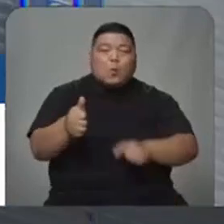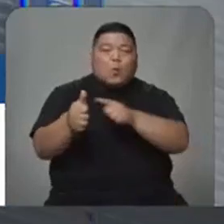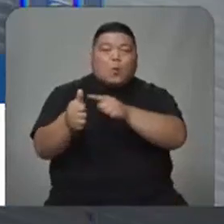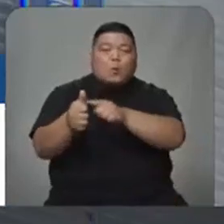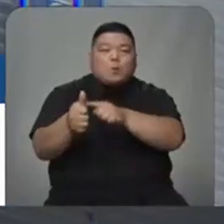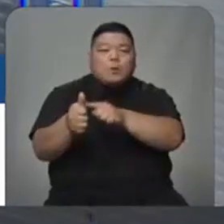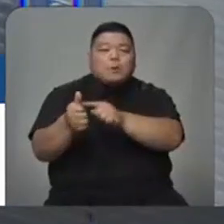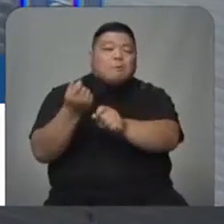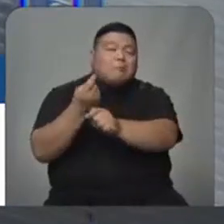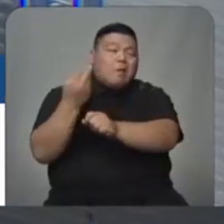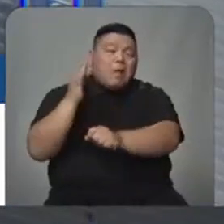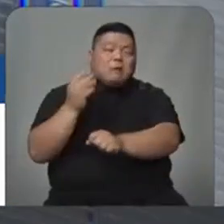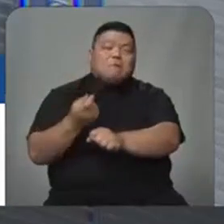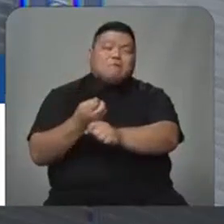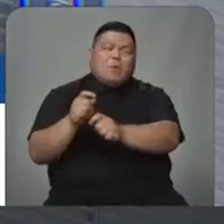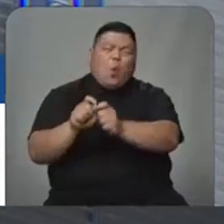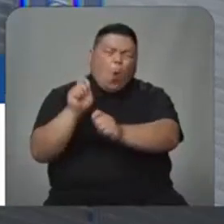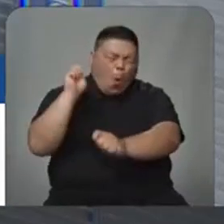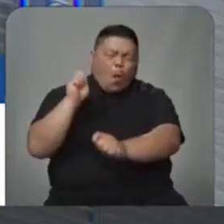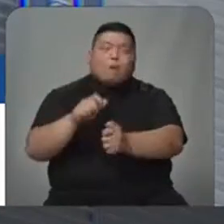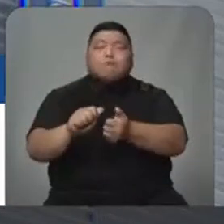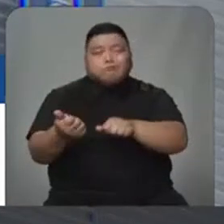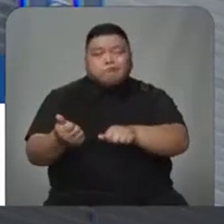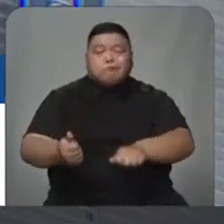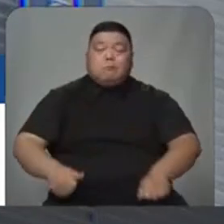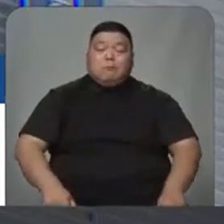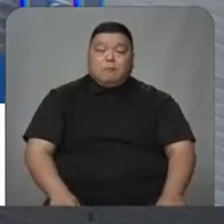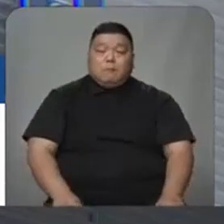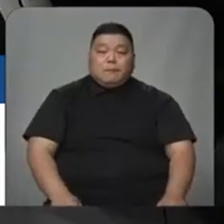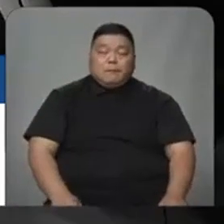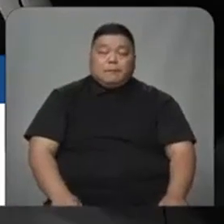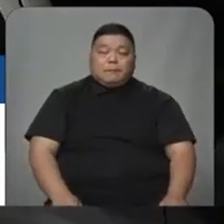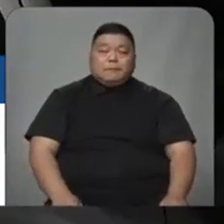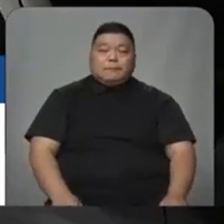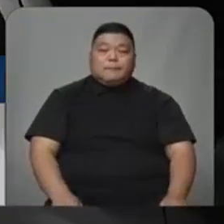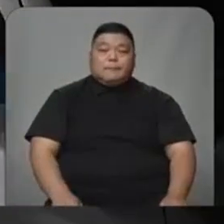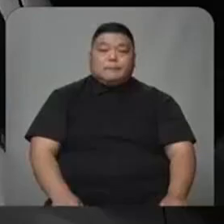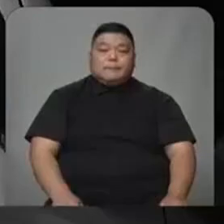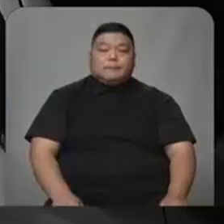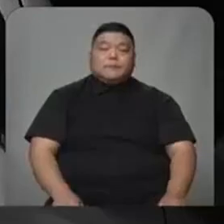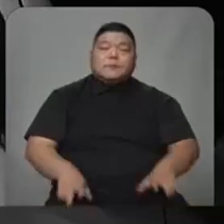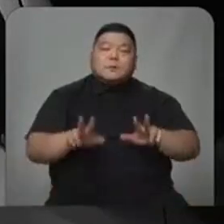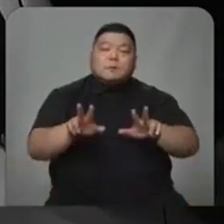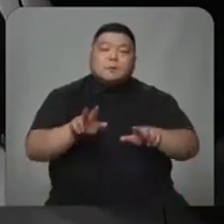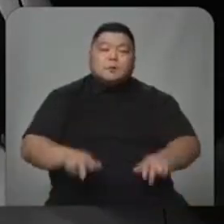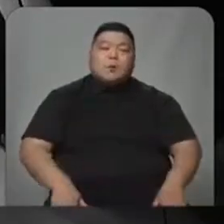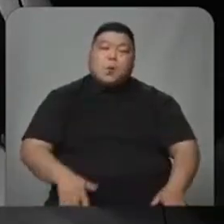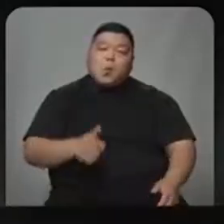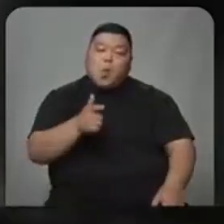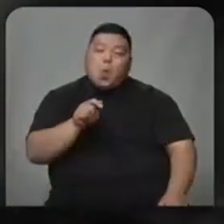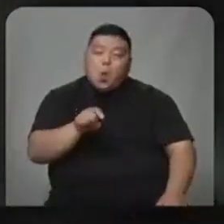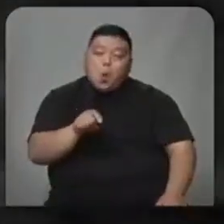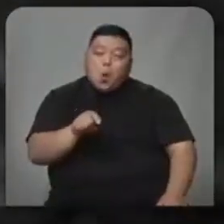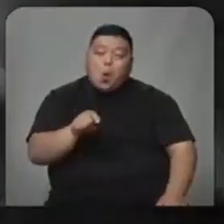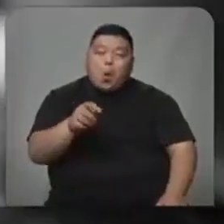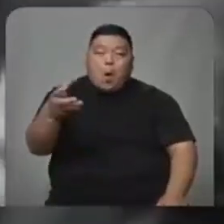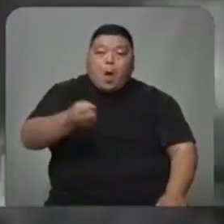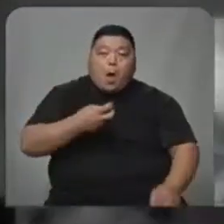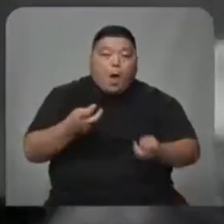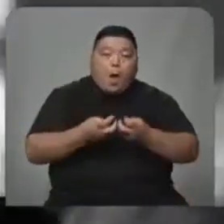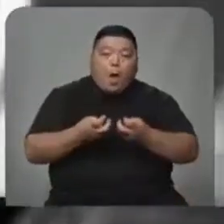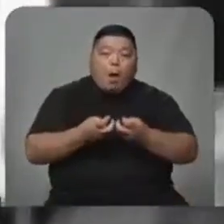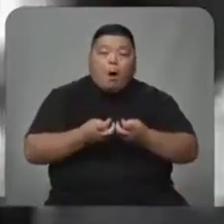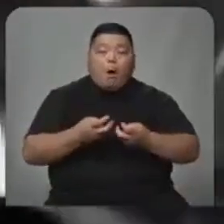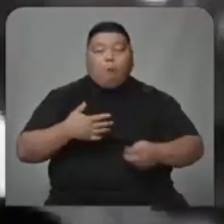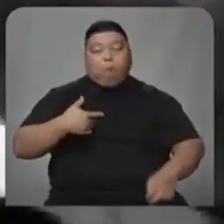분도 한두해 전에 돌아가신게 아니고 굉장히 오래전에 돌아가셨기 때문에 현재로선 총과 실탄의 유입 경로는 연구 미제로 남을